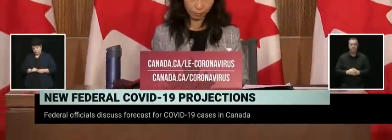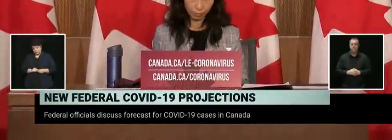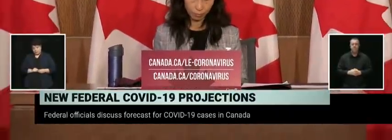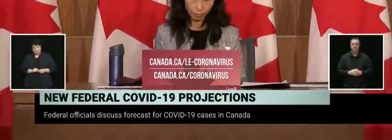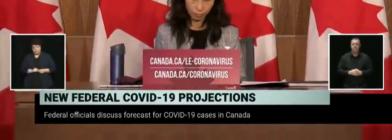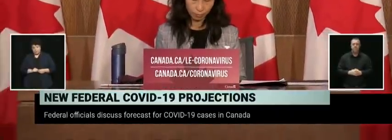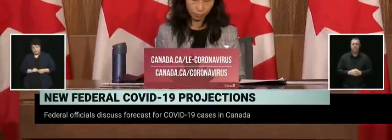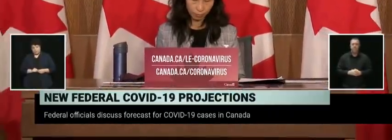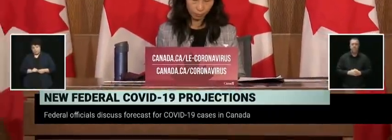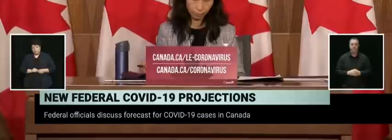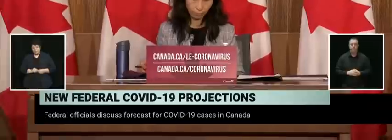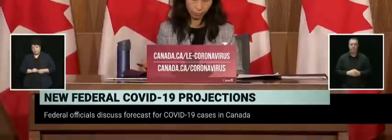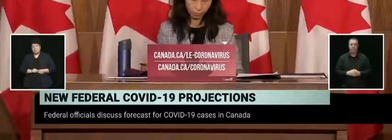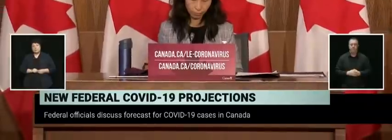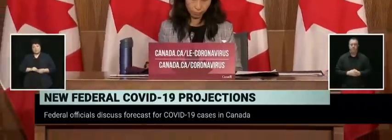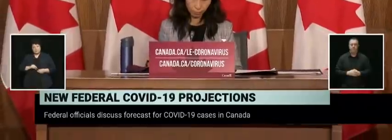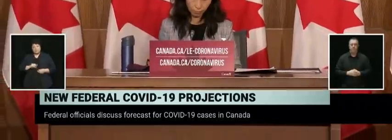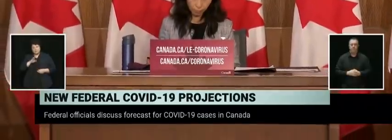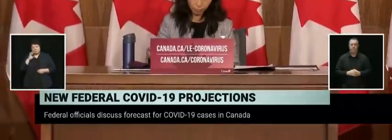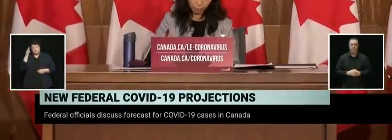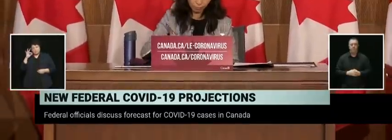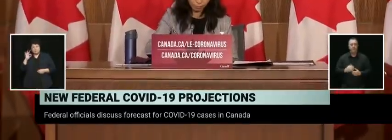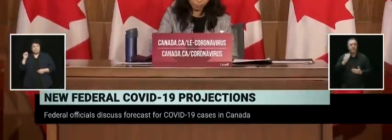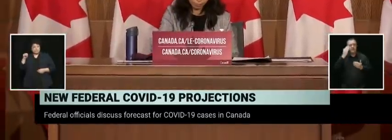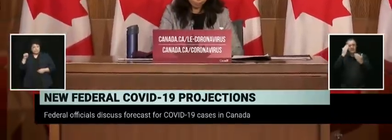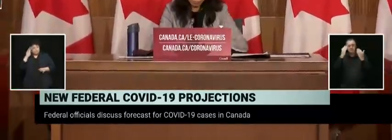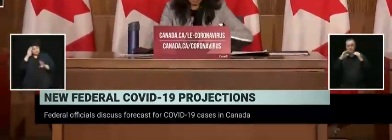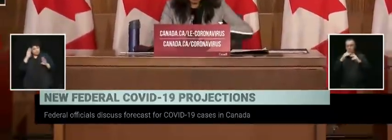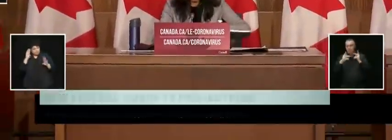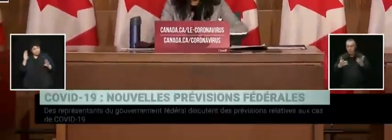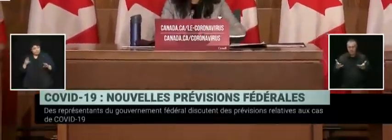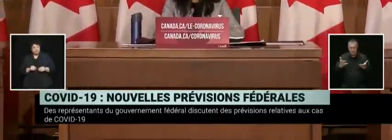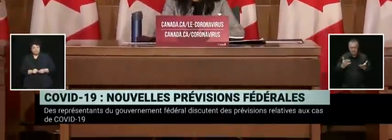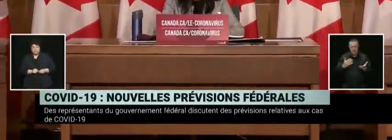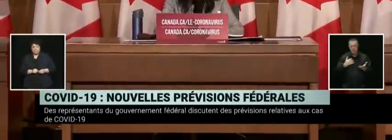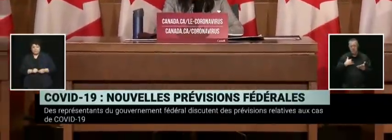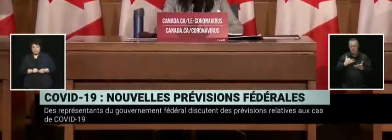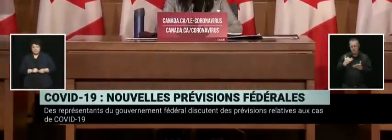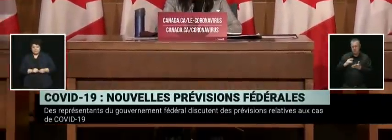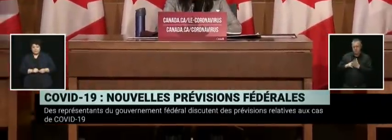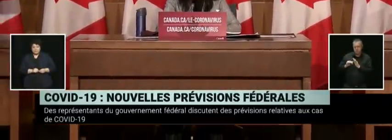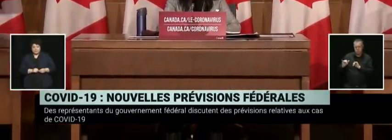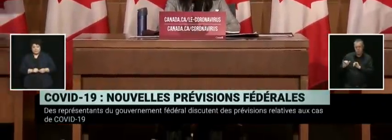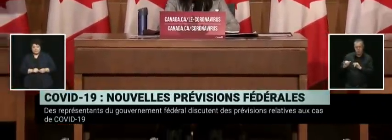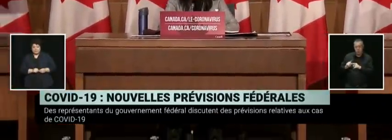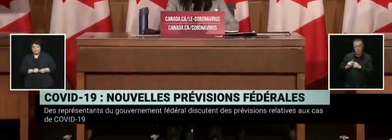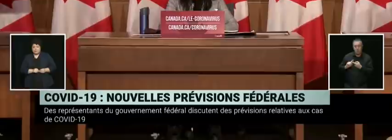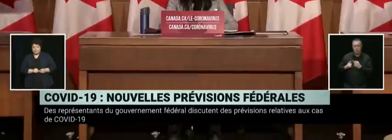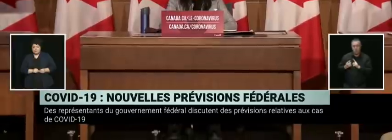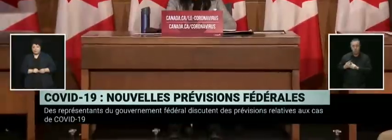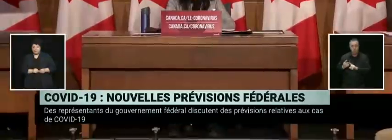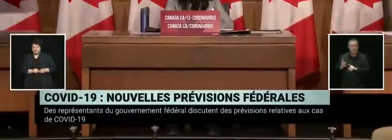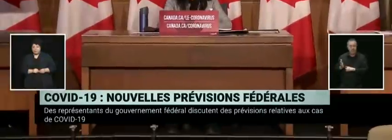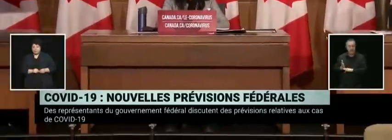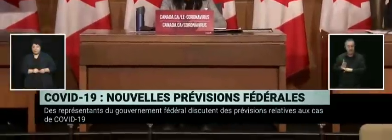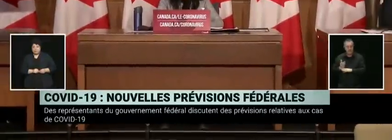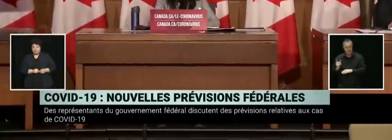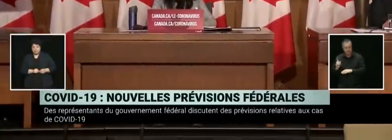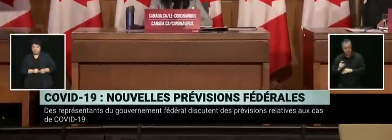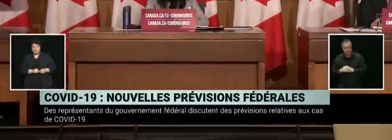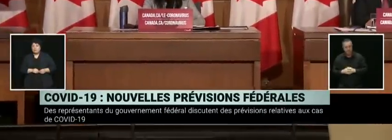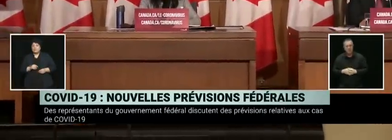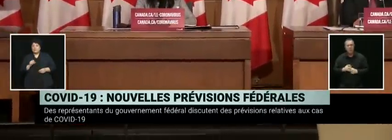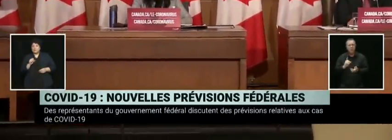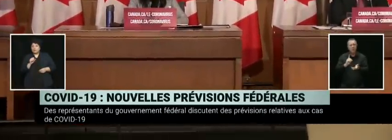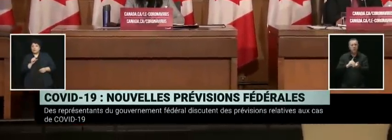Oui, bonjour tout le monde. Je vais aller dans le même sens environ que ma collègue Mary Kay Walsh. Dr. Njoo, justement, elle l'a mentionné